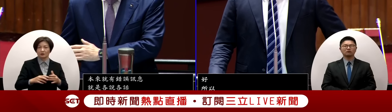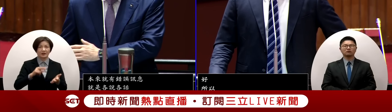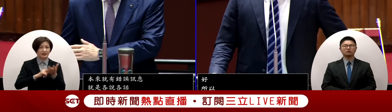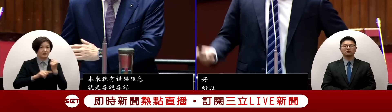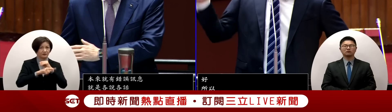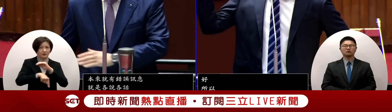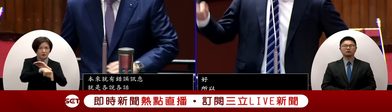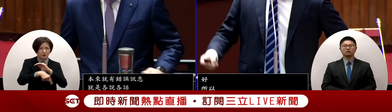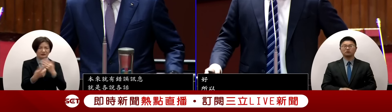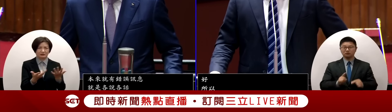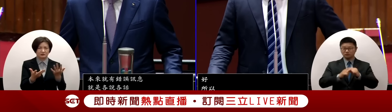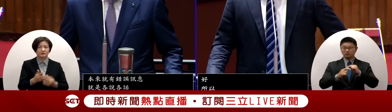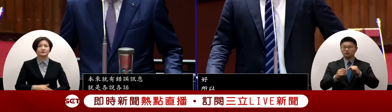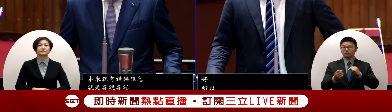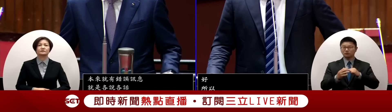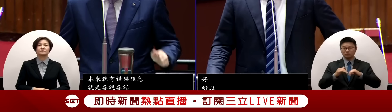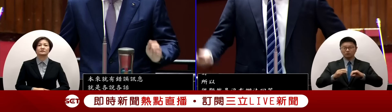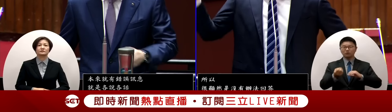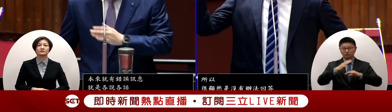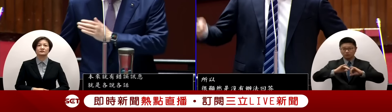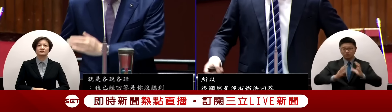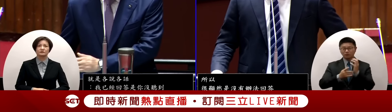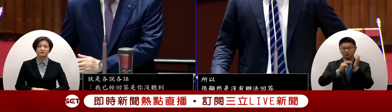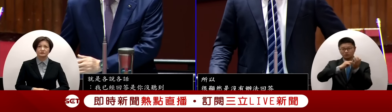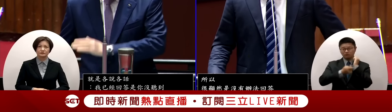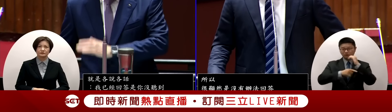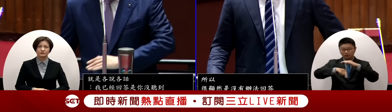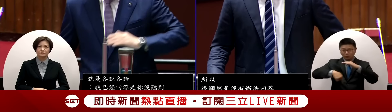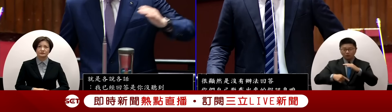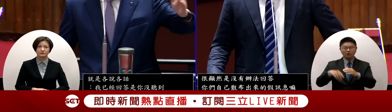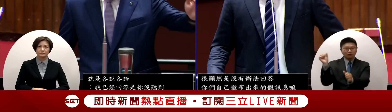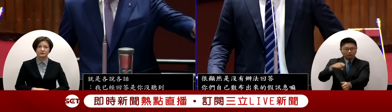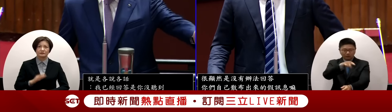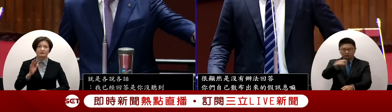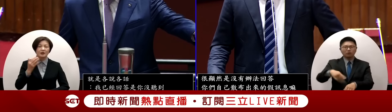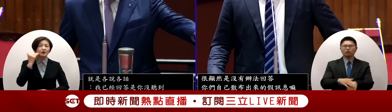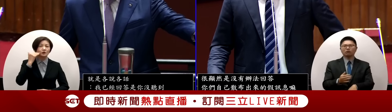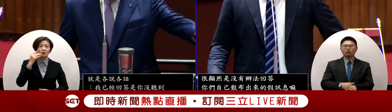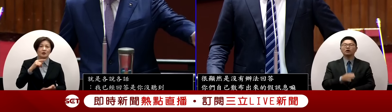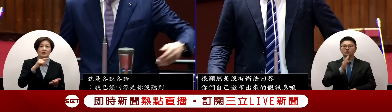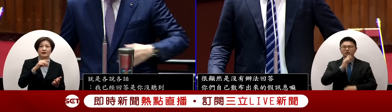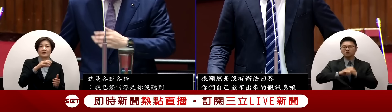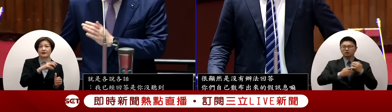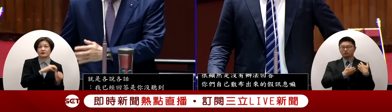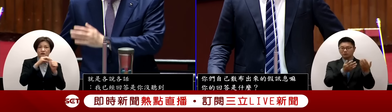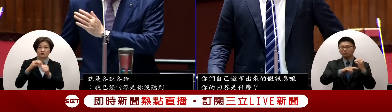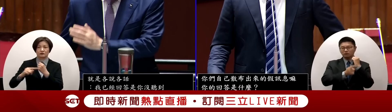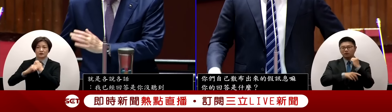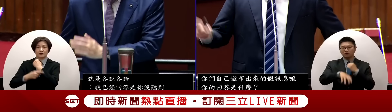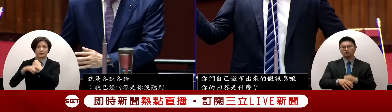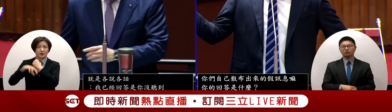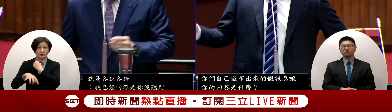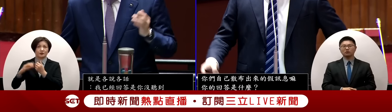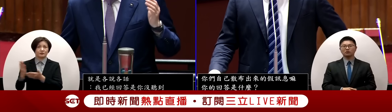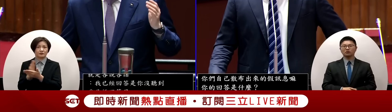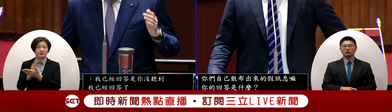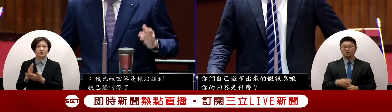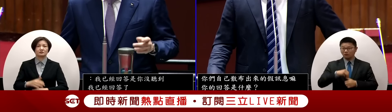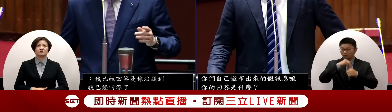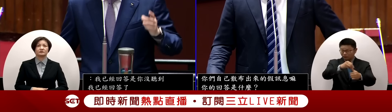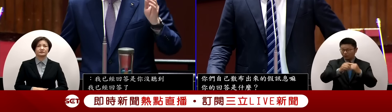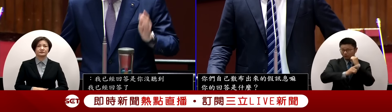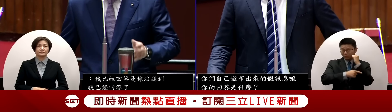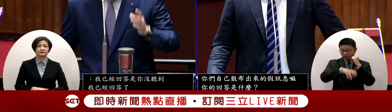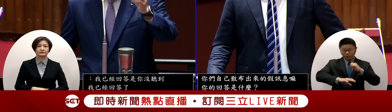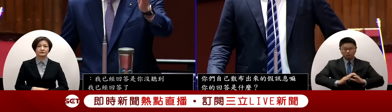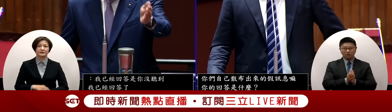中华民国立法院不会可以行责啊，只有中华民国的法院会啊。 就把它送去法院。 是， 但是这个怀疑 送去法院就会可以行责